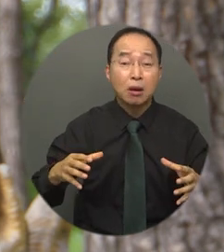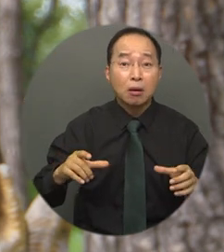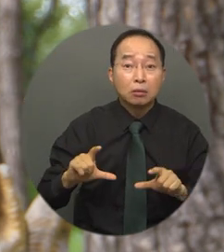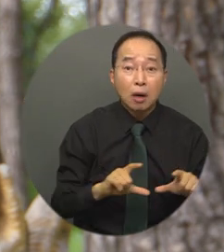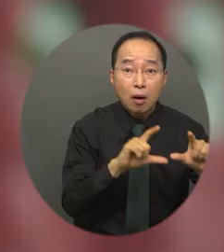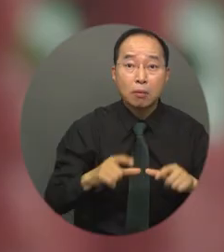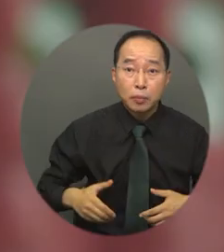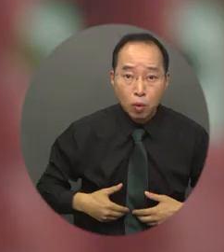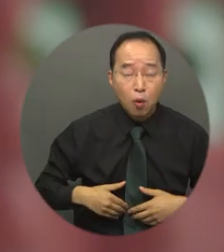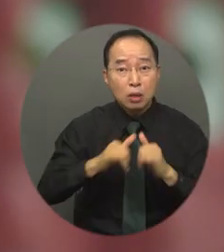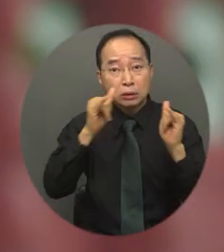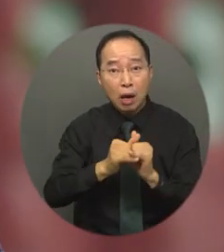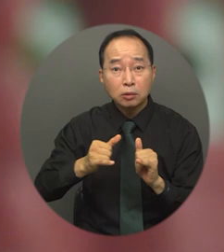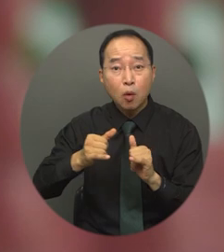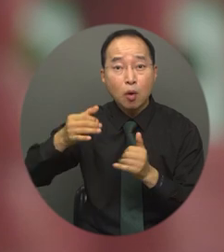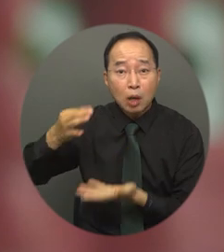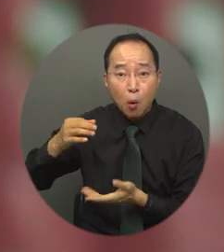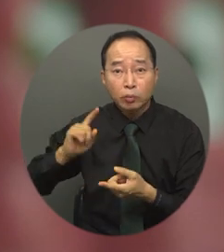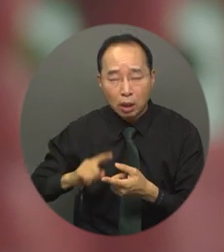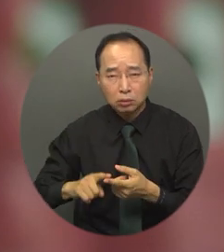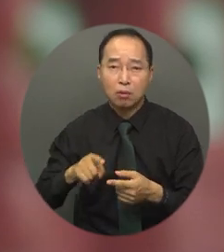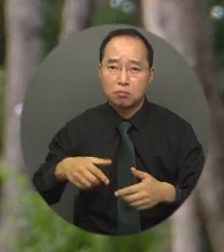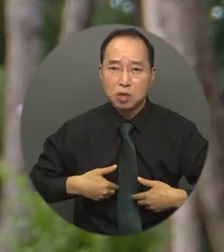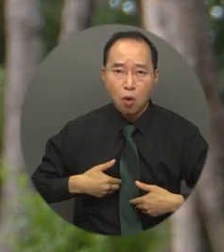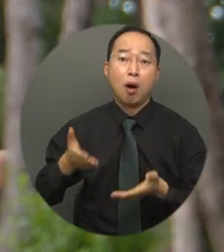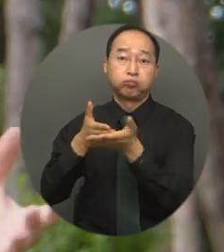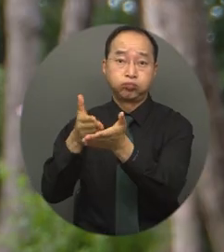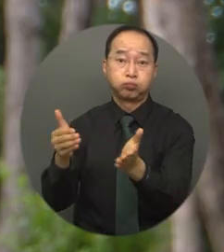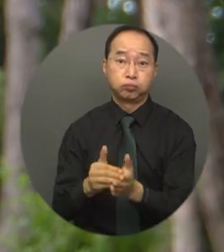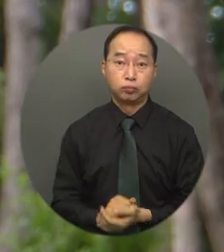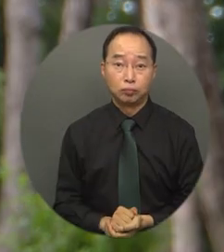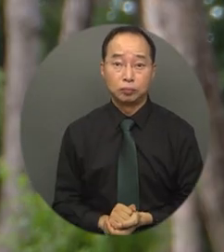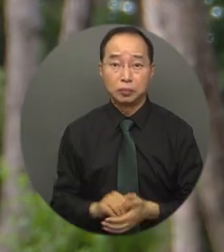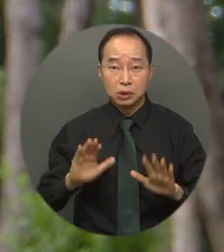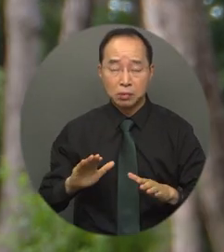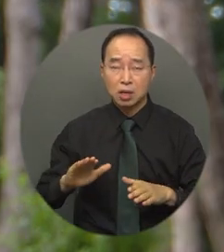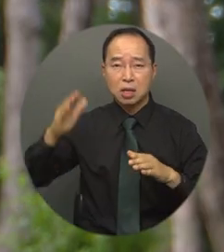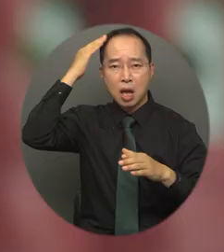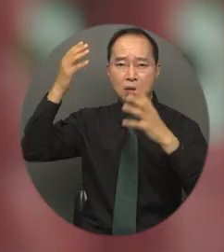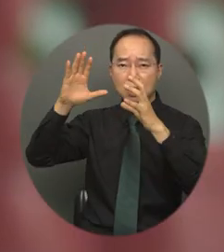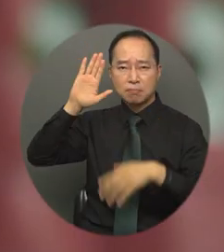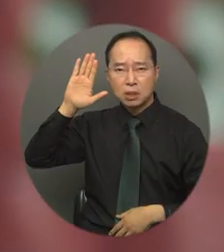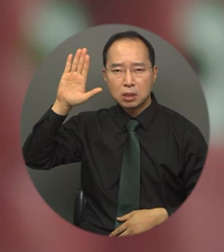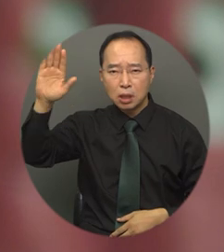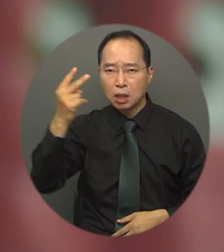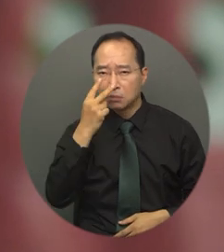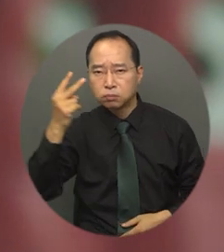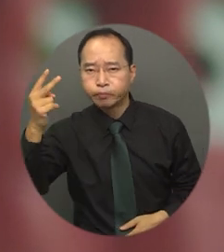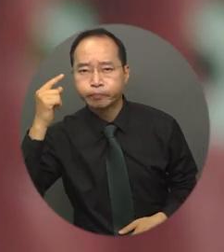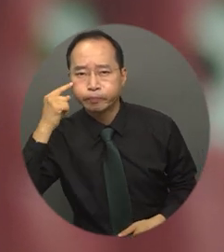이야기했습니다. 지금도 저는 항상 대한민국의 미래를 생각하는 비전을 제